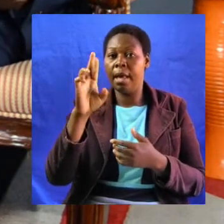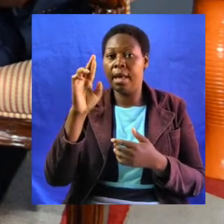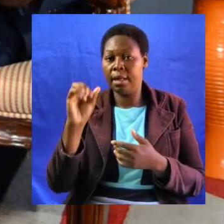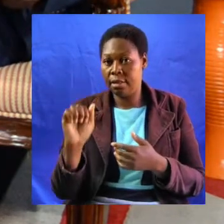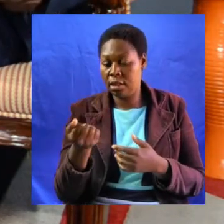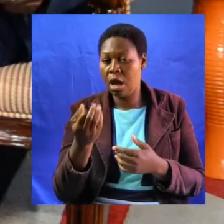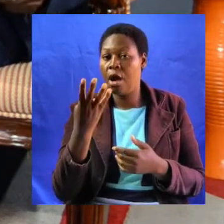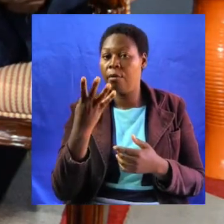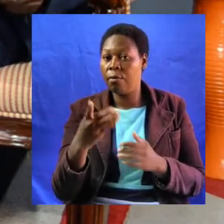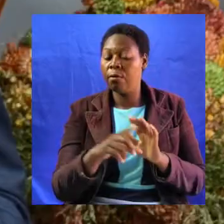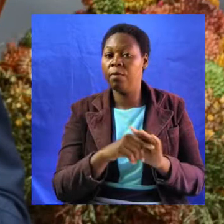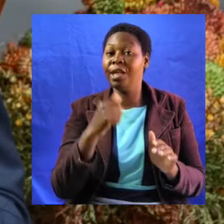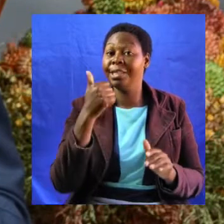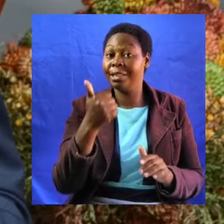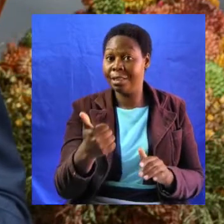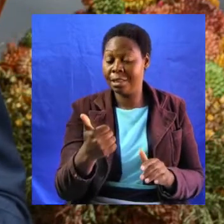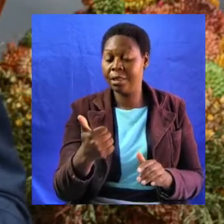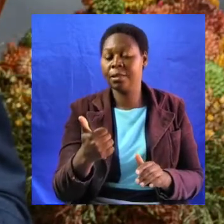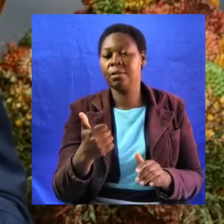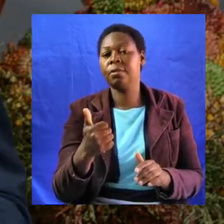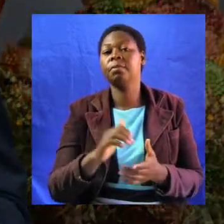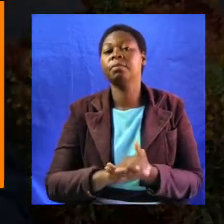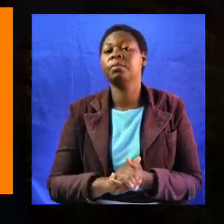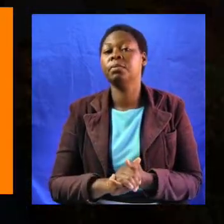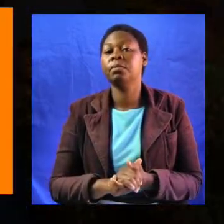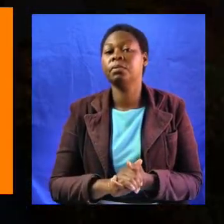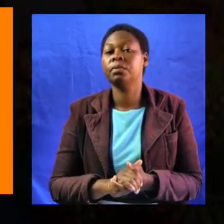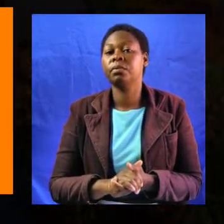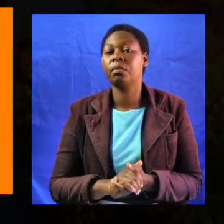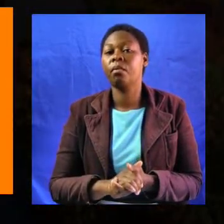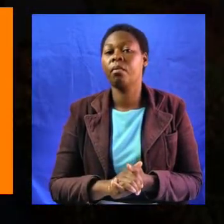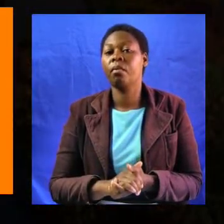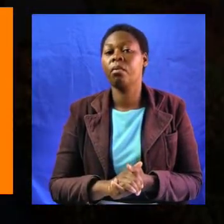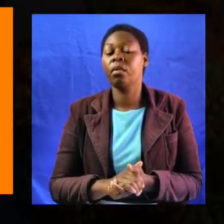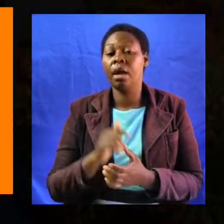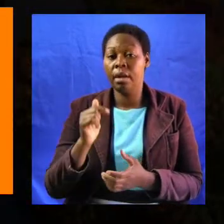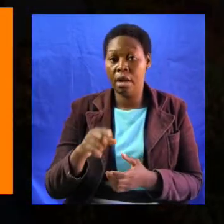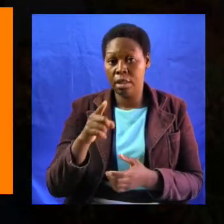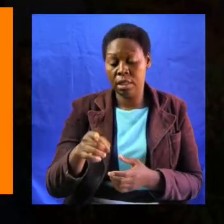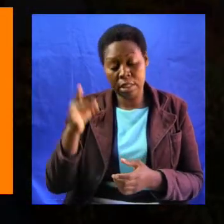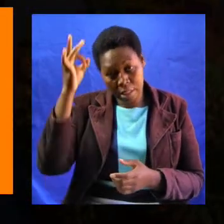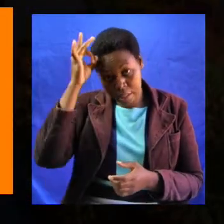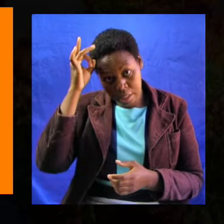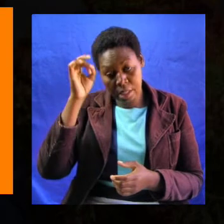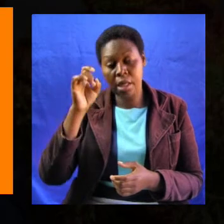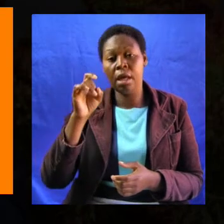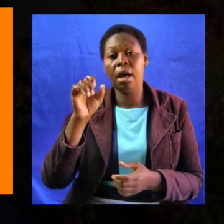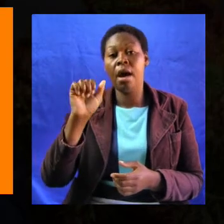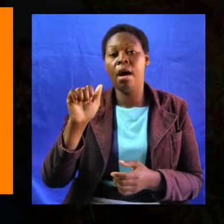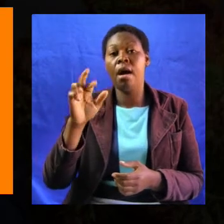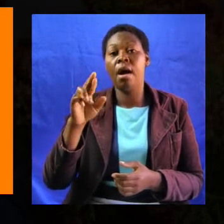verse 13 to 16. Ezra 4 verse 6. Zvino Ahashiverosh wakati obata